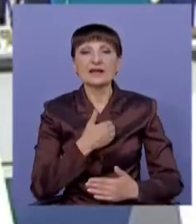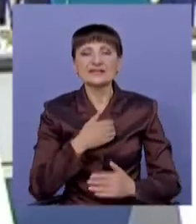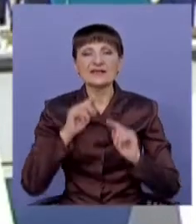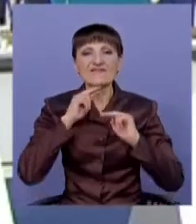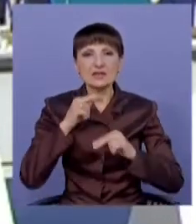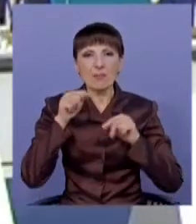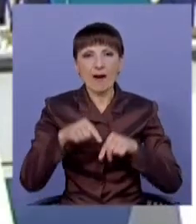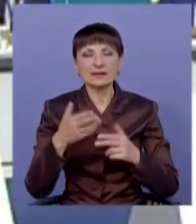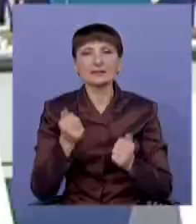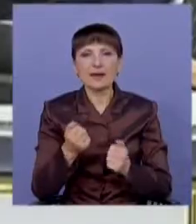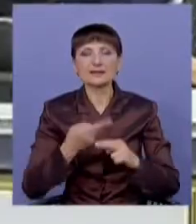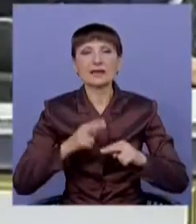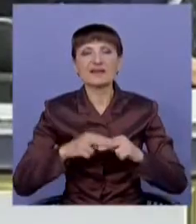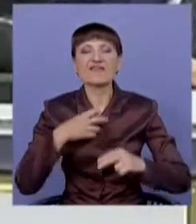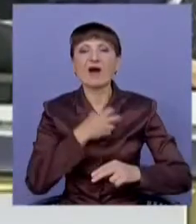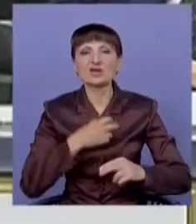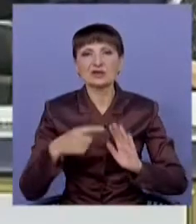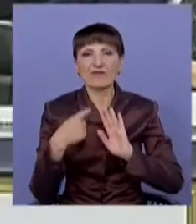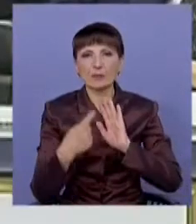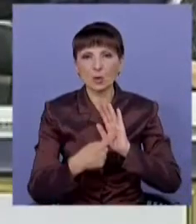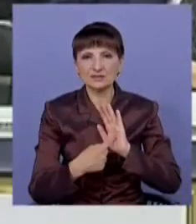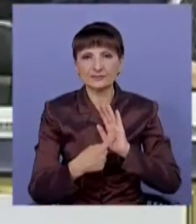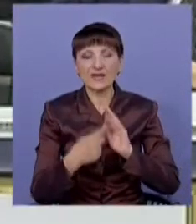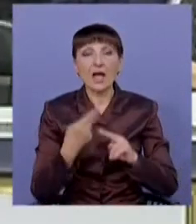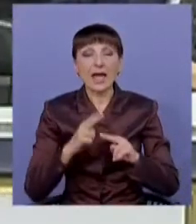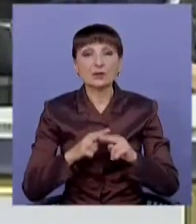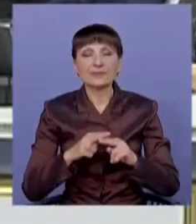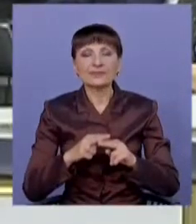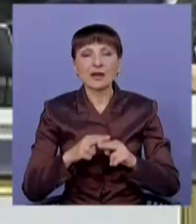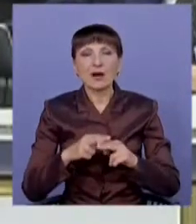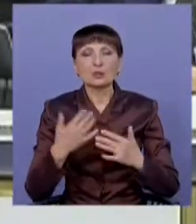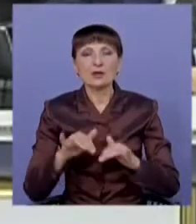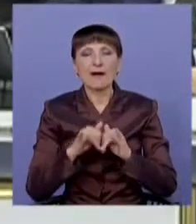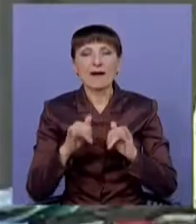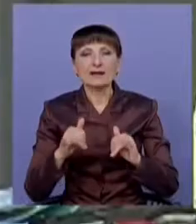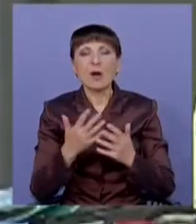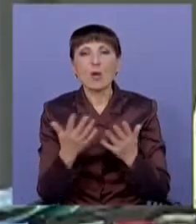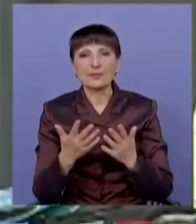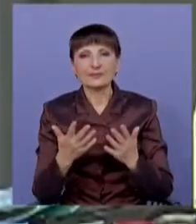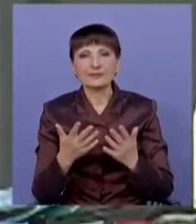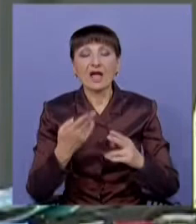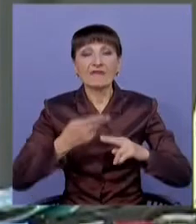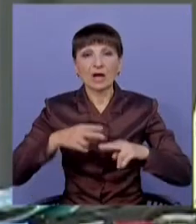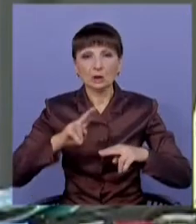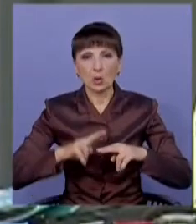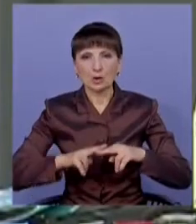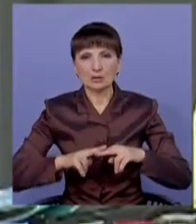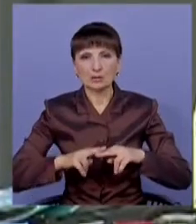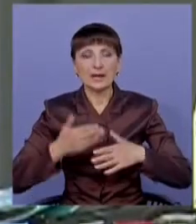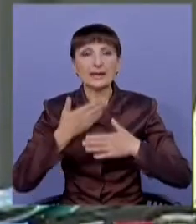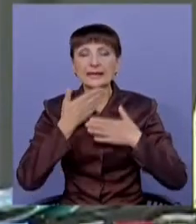сфокусироваться на таких ключевых вопросах, развилках критических, в которых